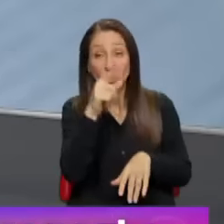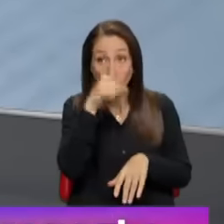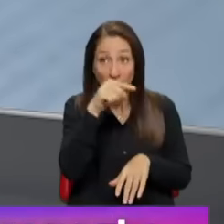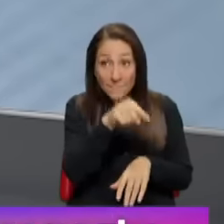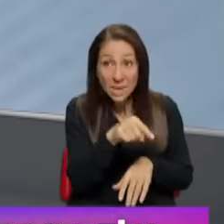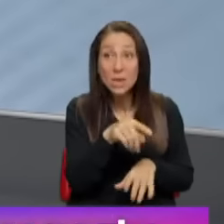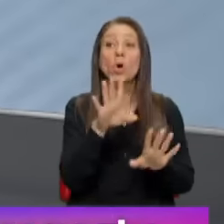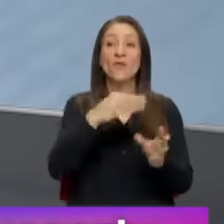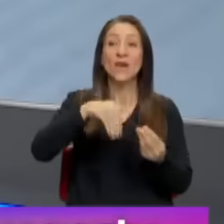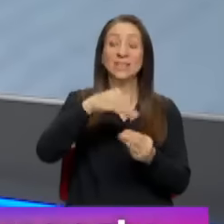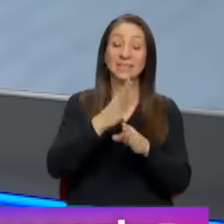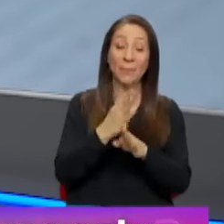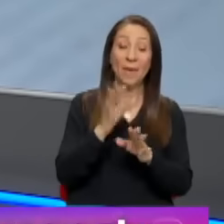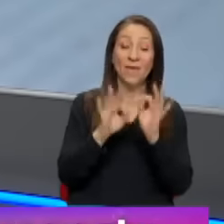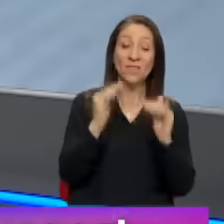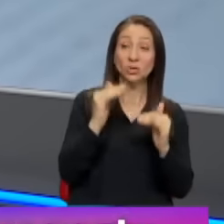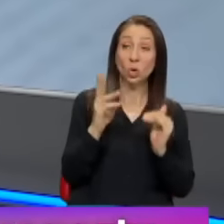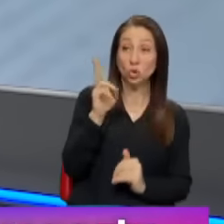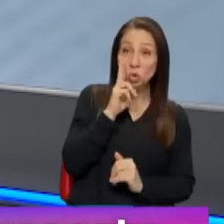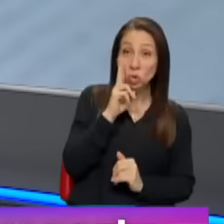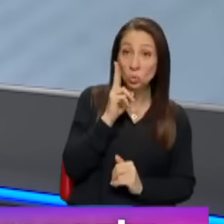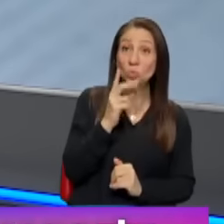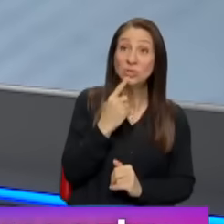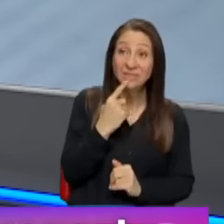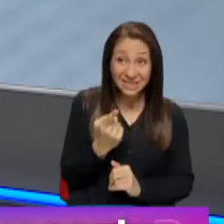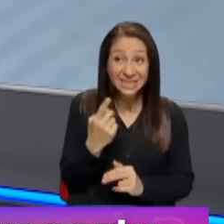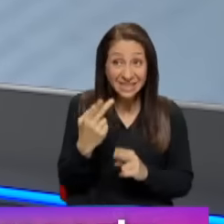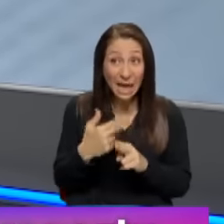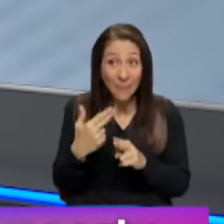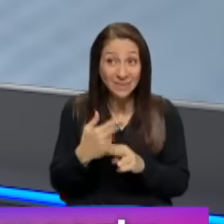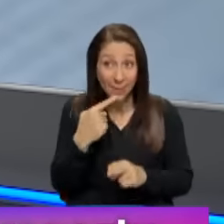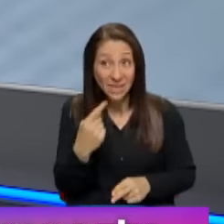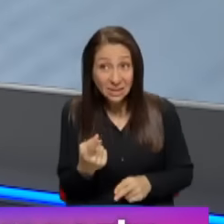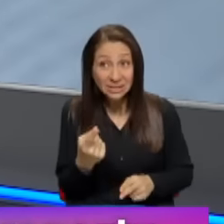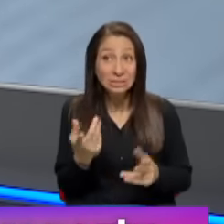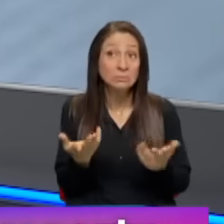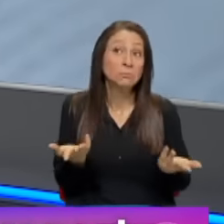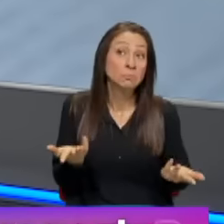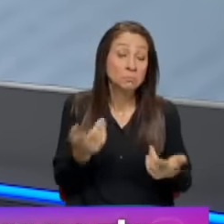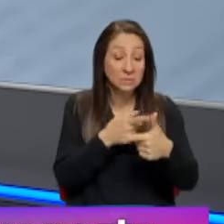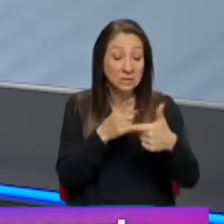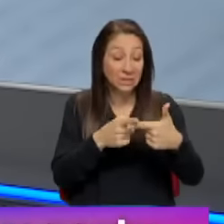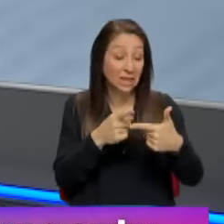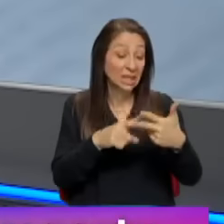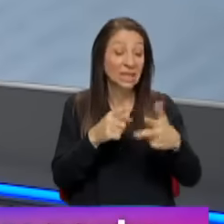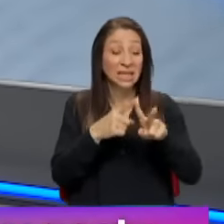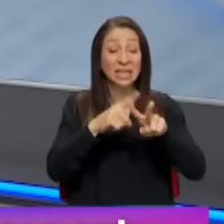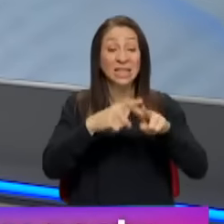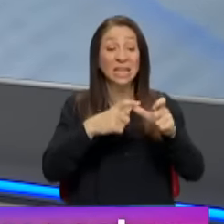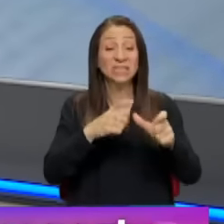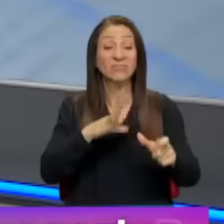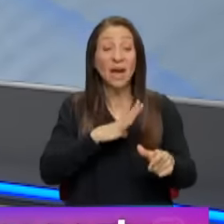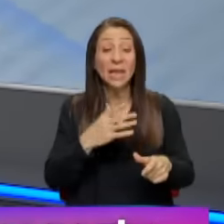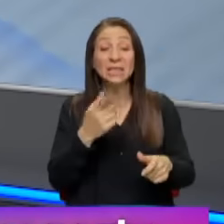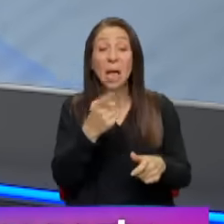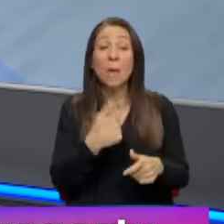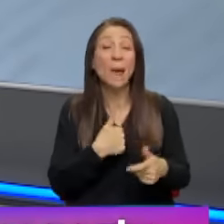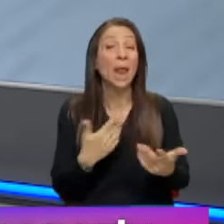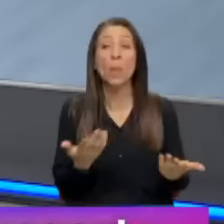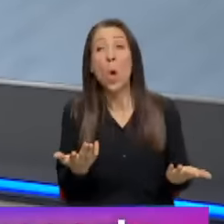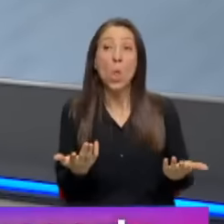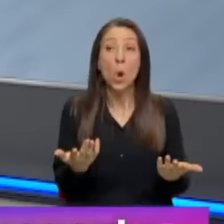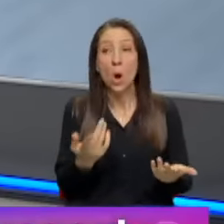dersiniz? Faiz sebep enflasyon sonuç deneyinden mi dersiniz? Nas varken sana bana ne oluyor